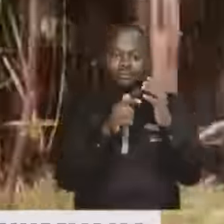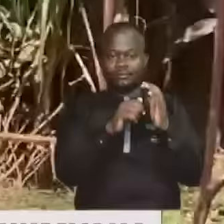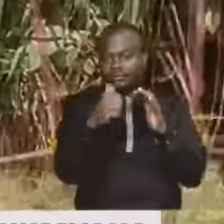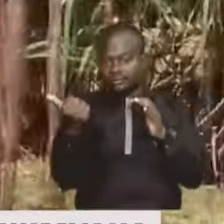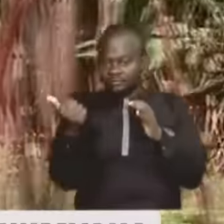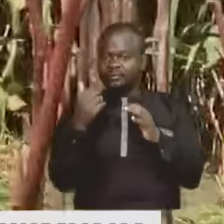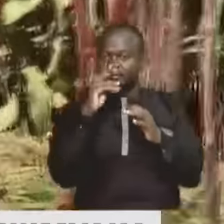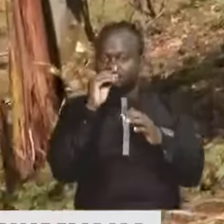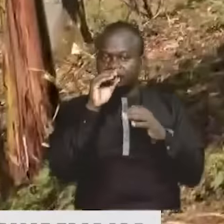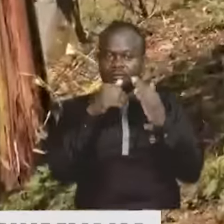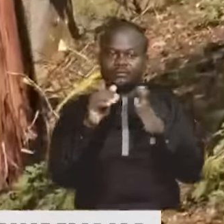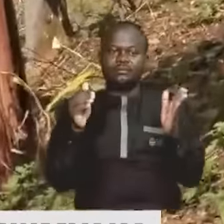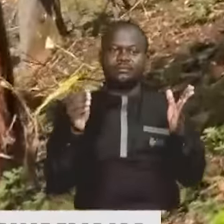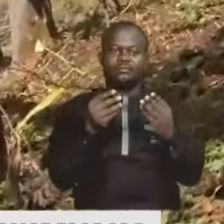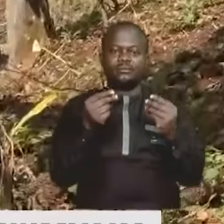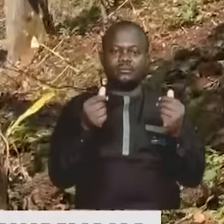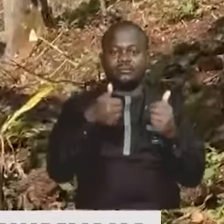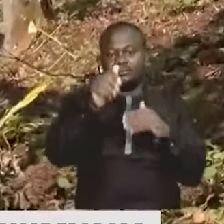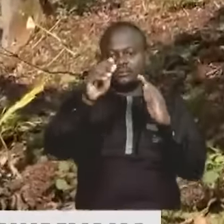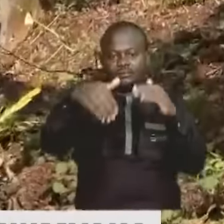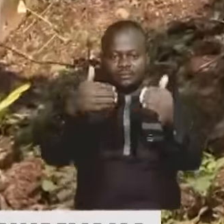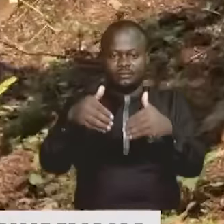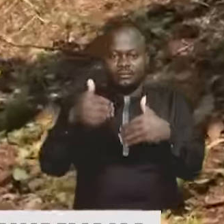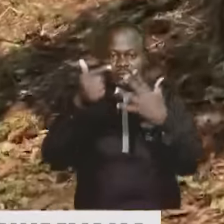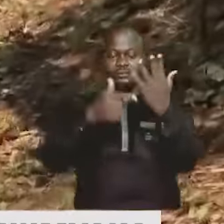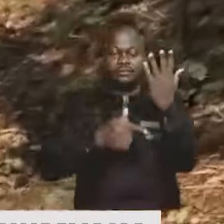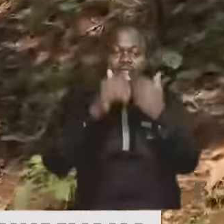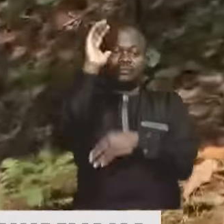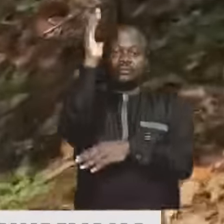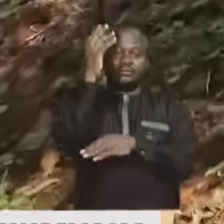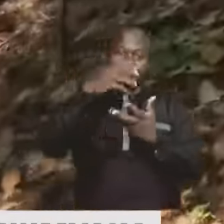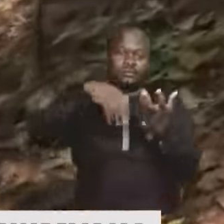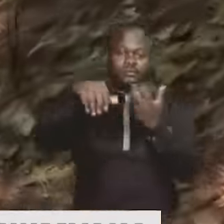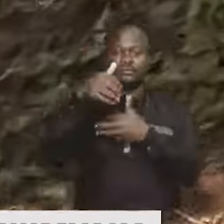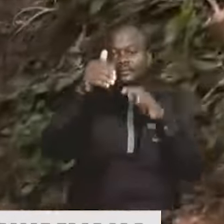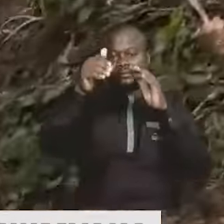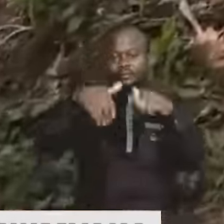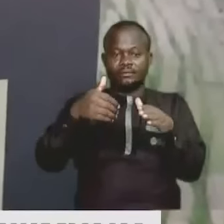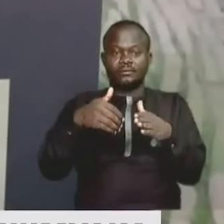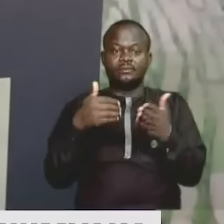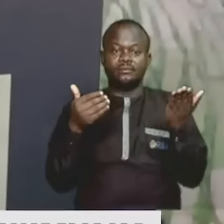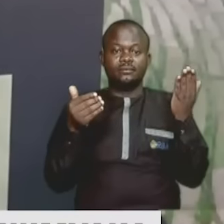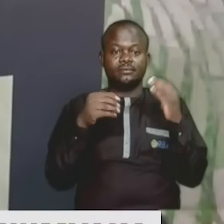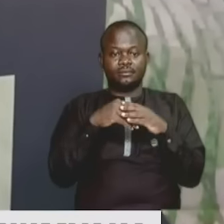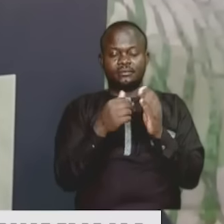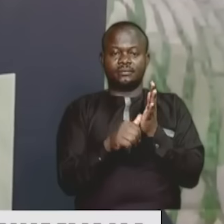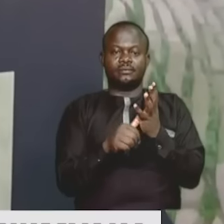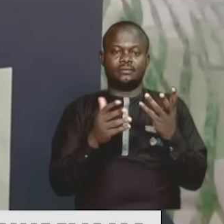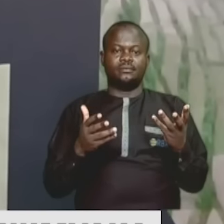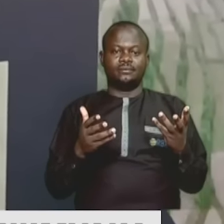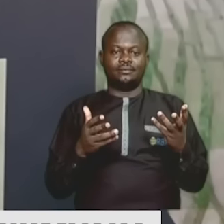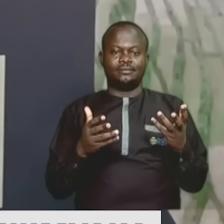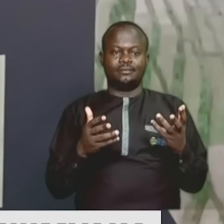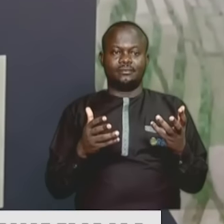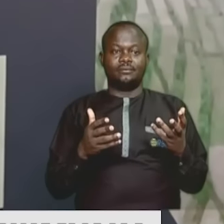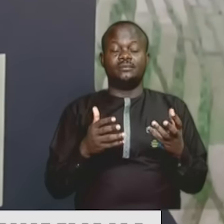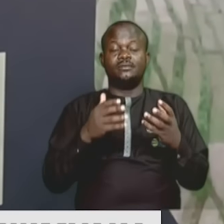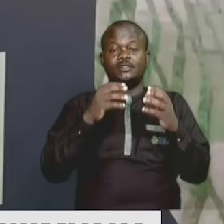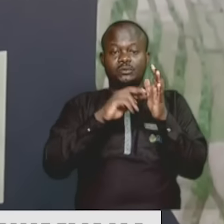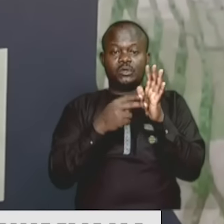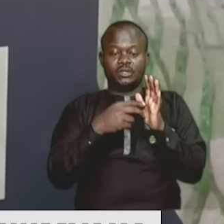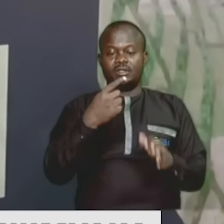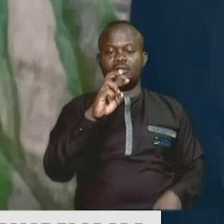bavuga ko biri kwangiza imyaka yabo. Ibi biti bivangwa n'imyaka agroforestry biri mu kaga. Umushinga Green Gicumbi